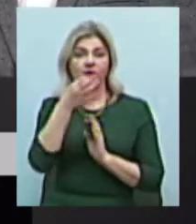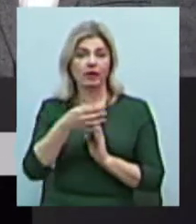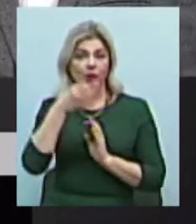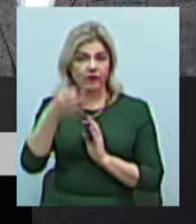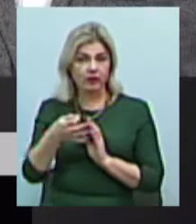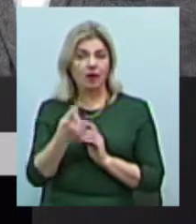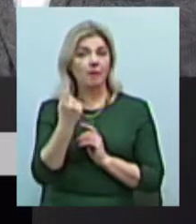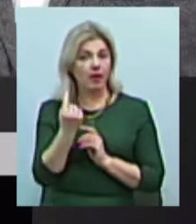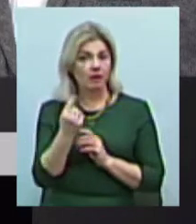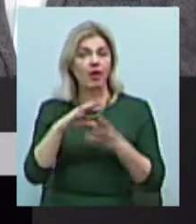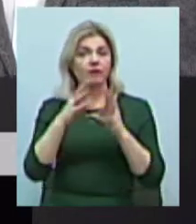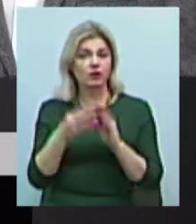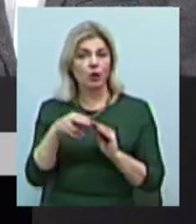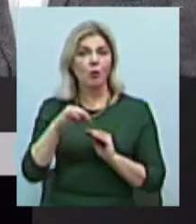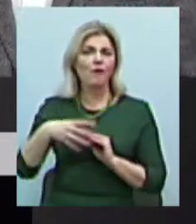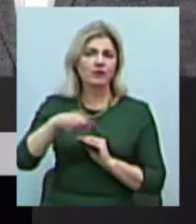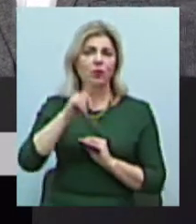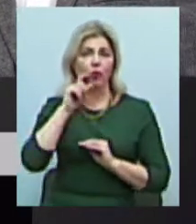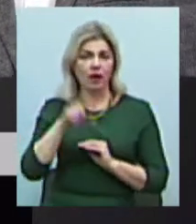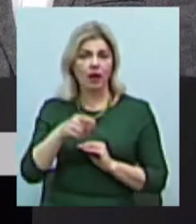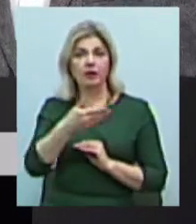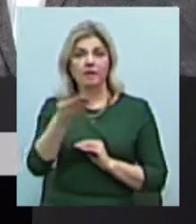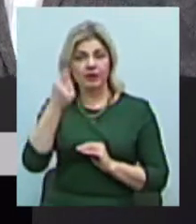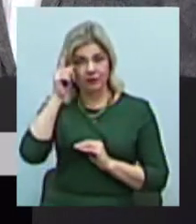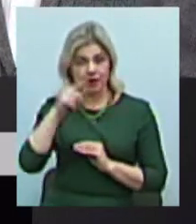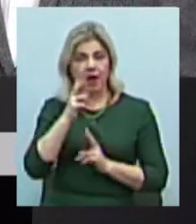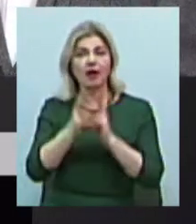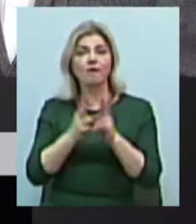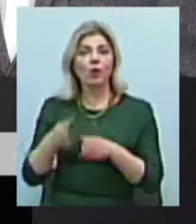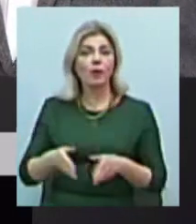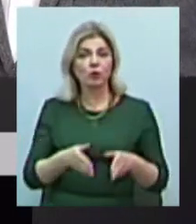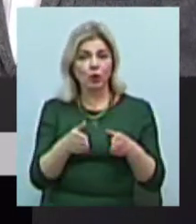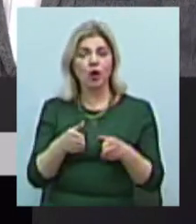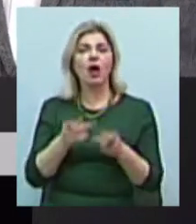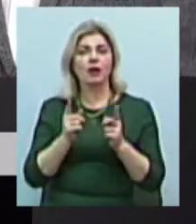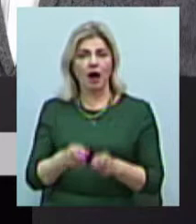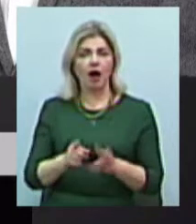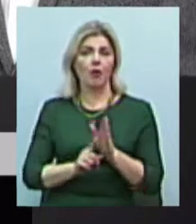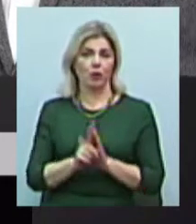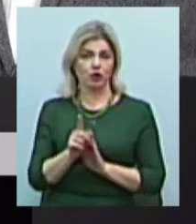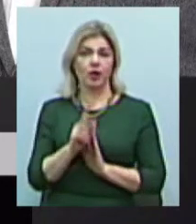Перше, загалом по Україні. Як ми знаємо, що реформи дорожні реально почалися